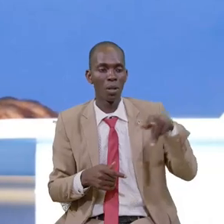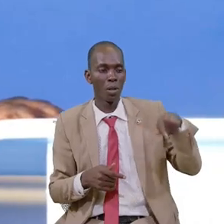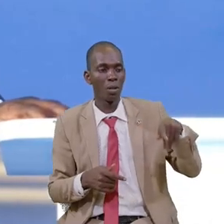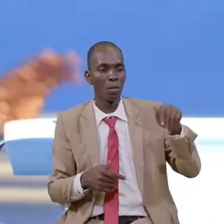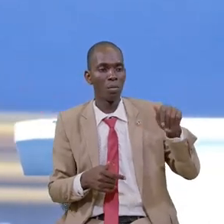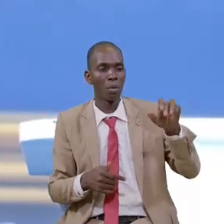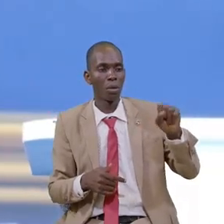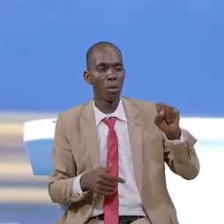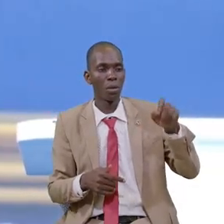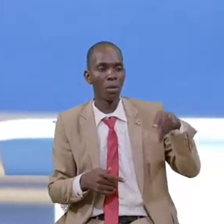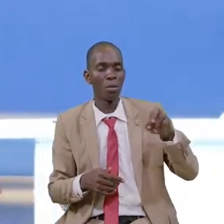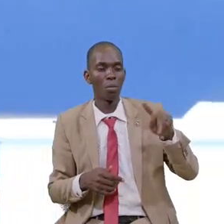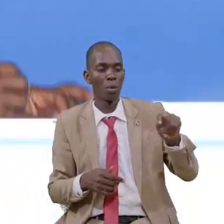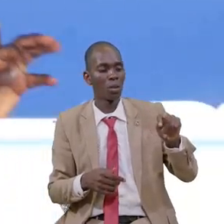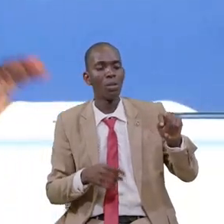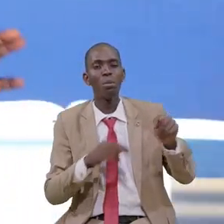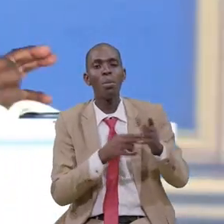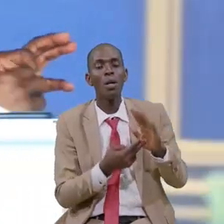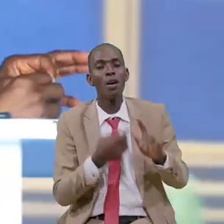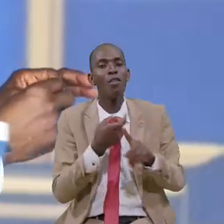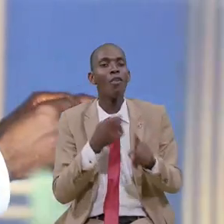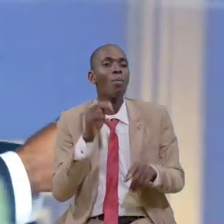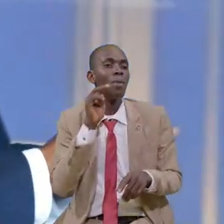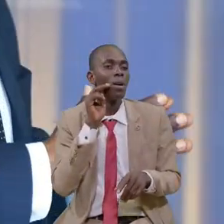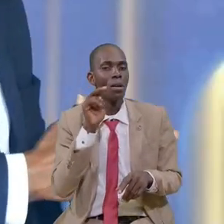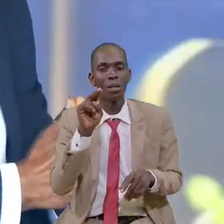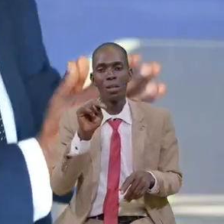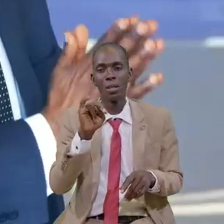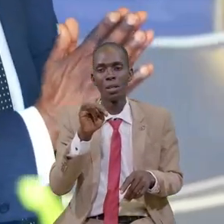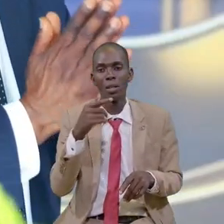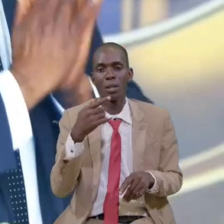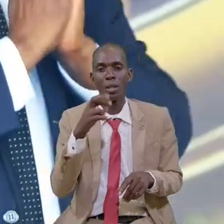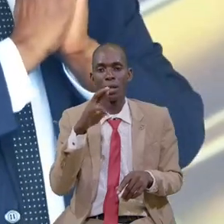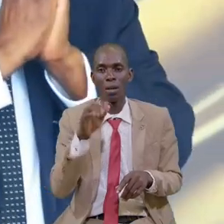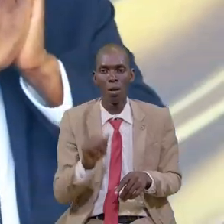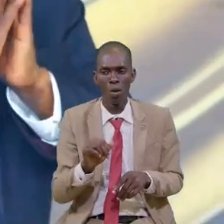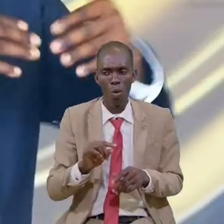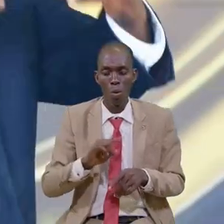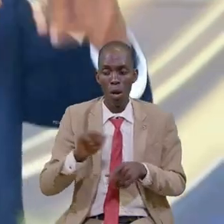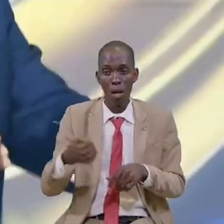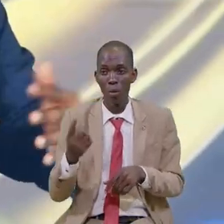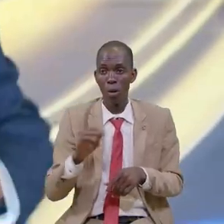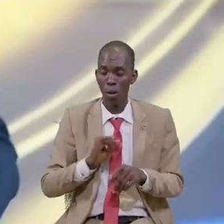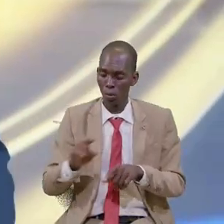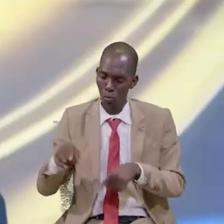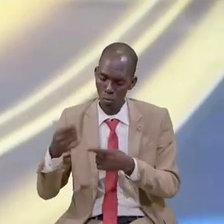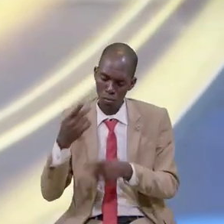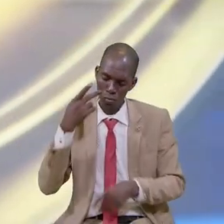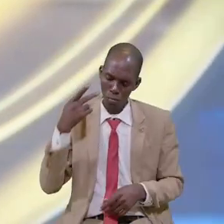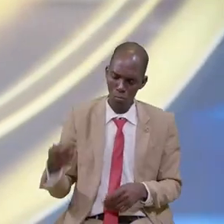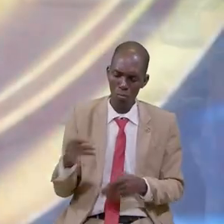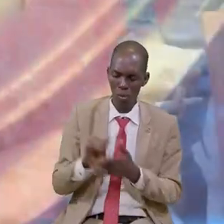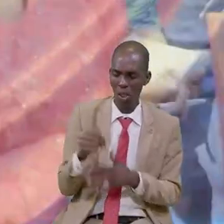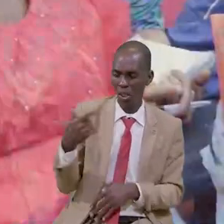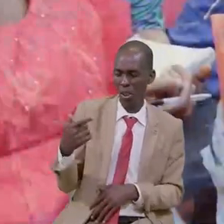le passeport de mon pays. Et partout je vais. Une fois qu'ils voient ce passeport vert, les